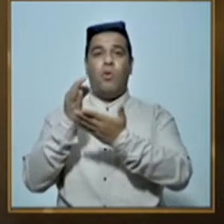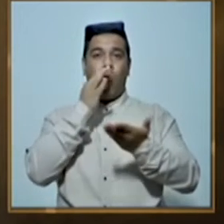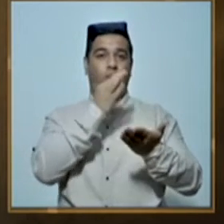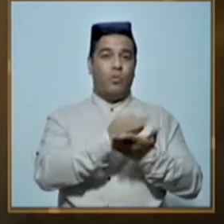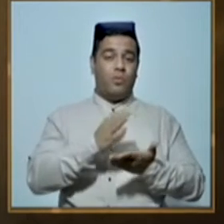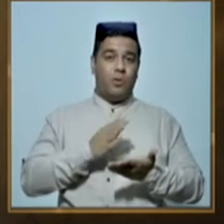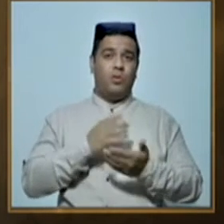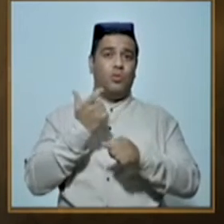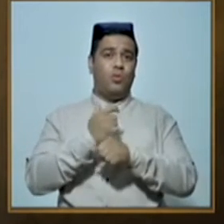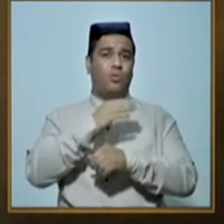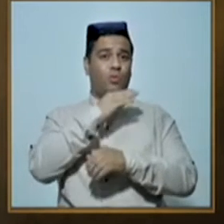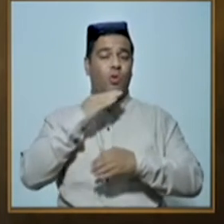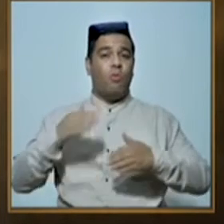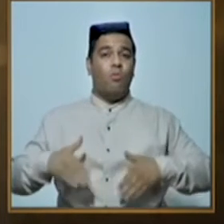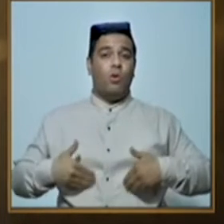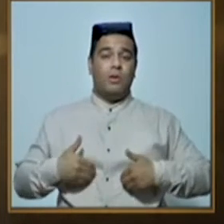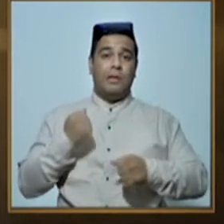xayrli, barakotli ishlar qilindi.